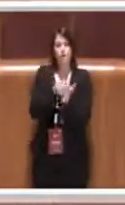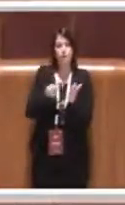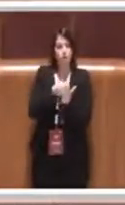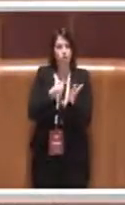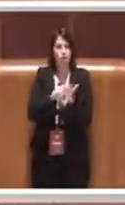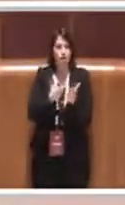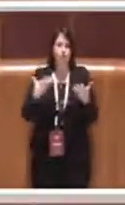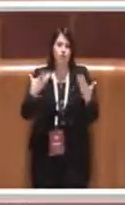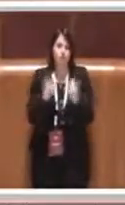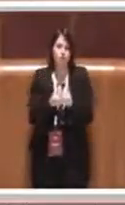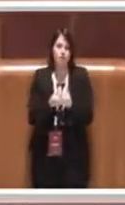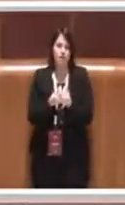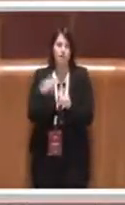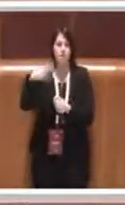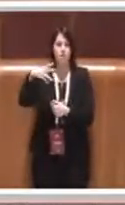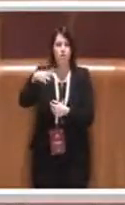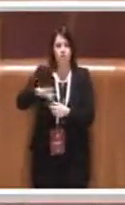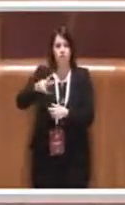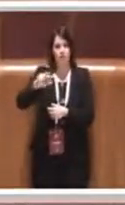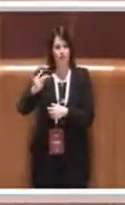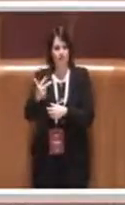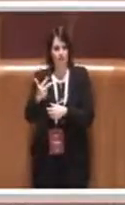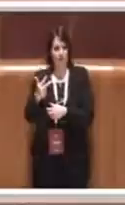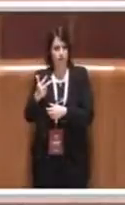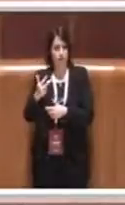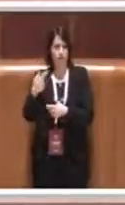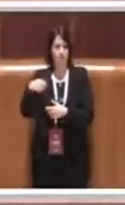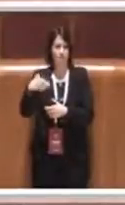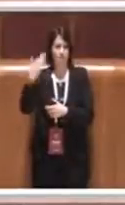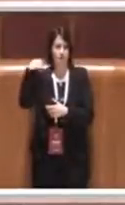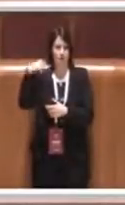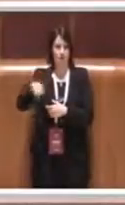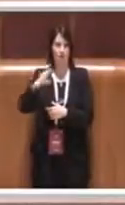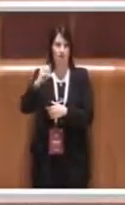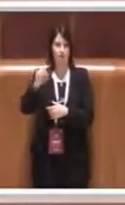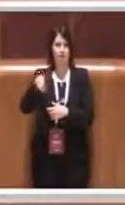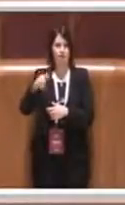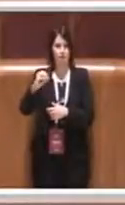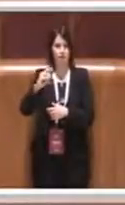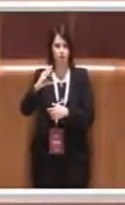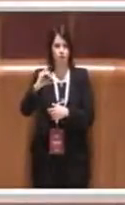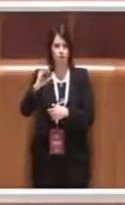Terzo con l'allora presidente Capoccioni che riguarda il Parco delle Valli. Grazie.